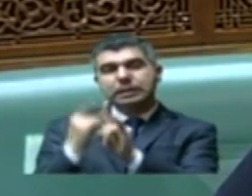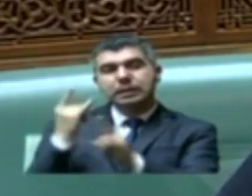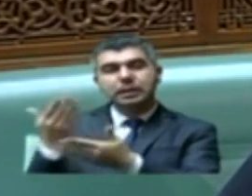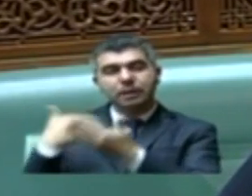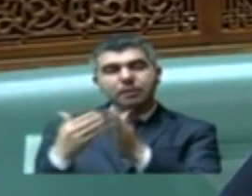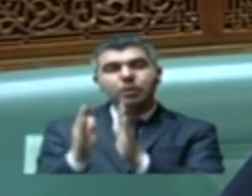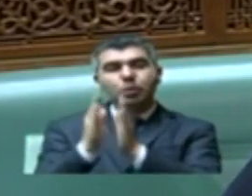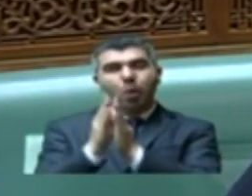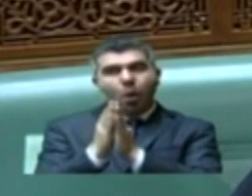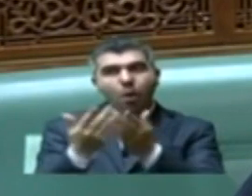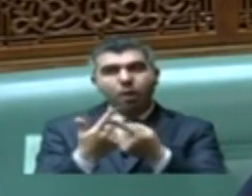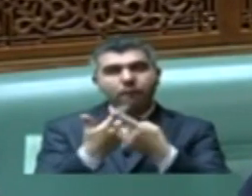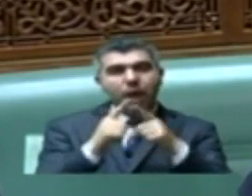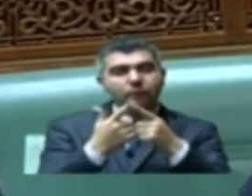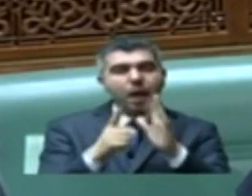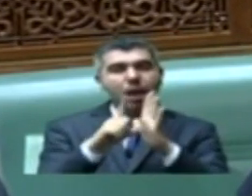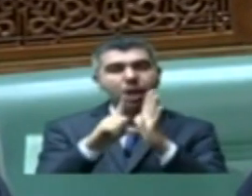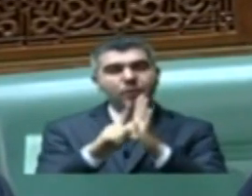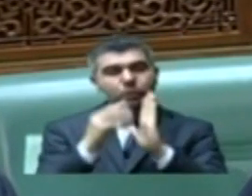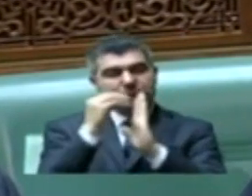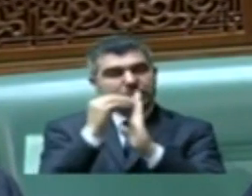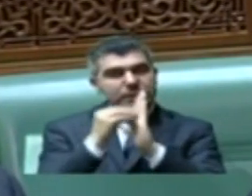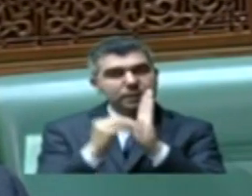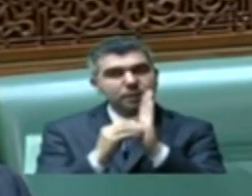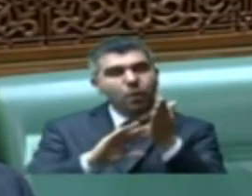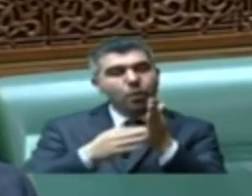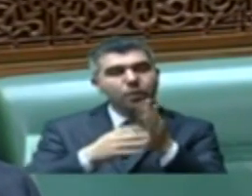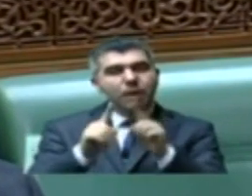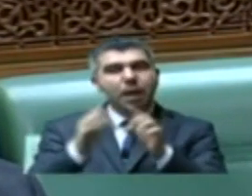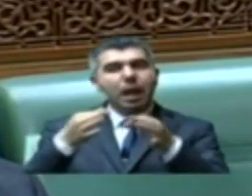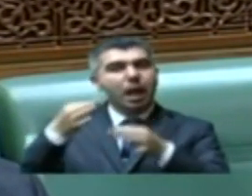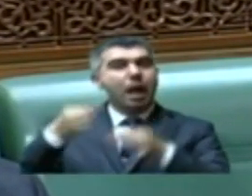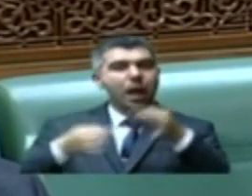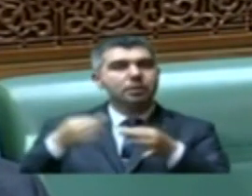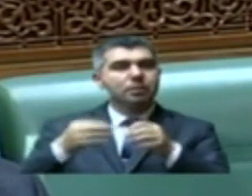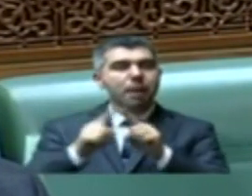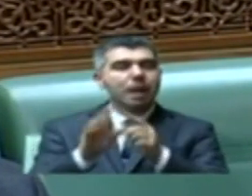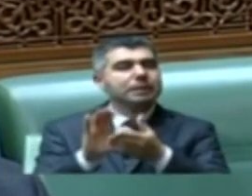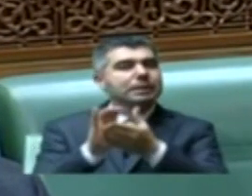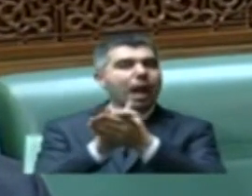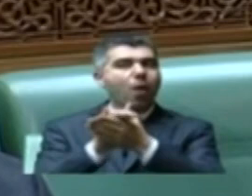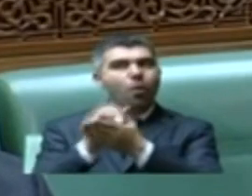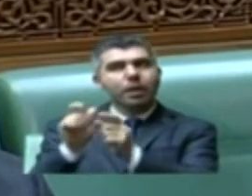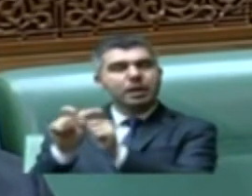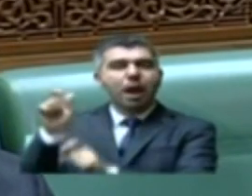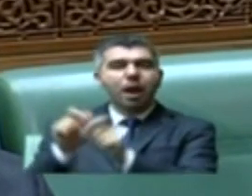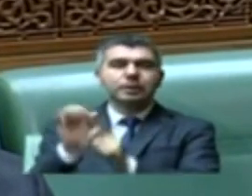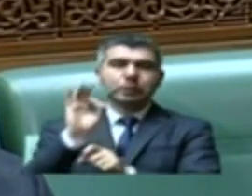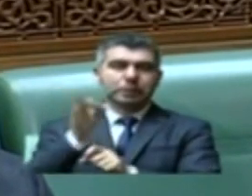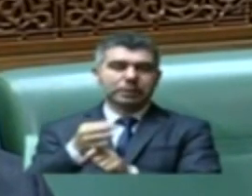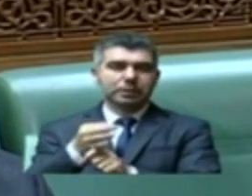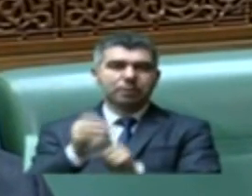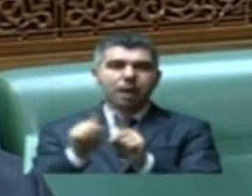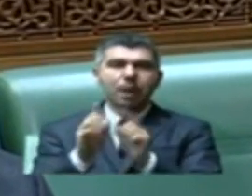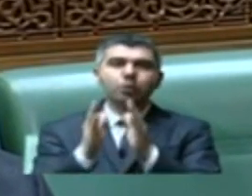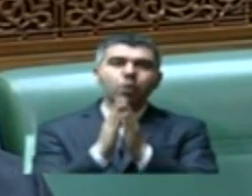طور التنزيل لمقتضيات الدستورية، يجب للعدل السيد الوزير أن يتصالح مع المواطن، وهذا الشأن الأمازيغي